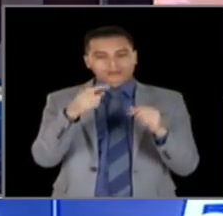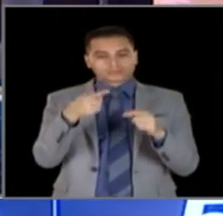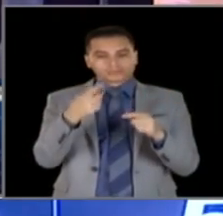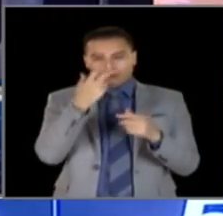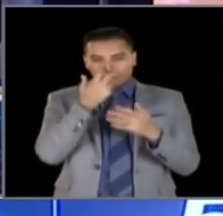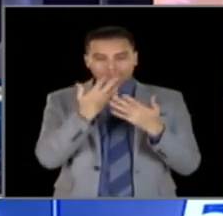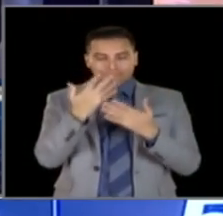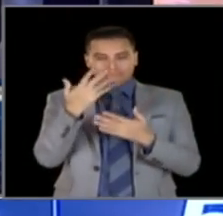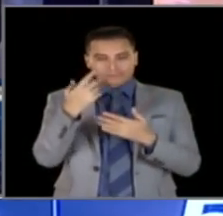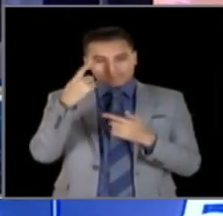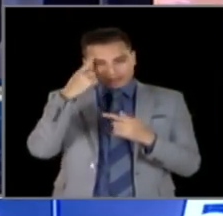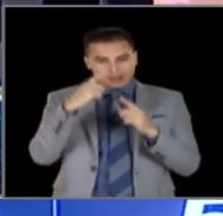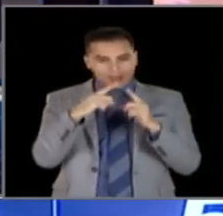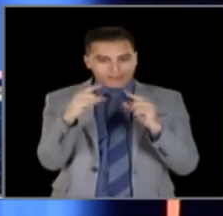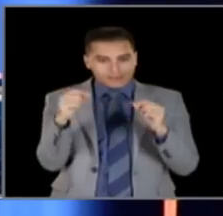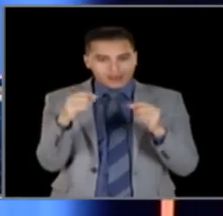عام